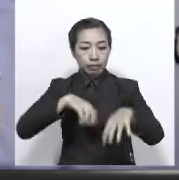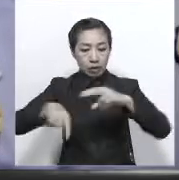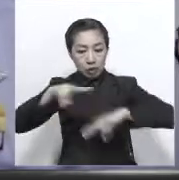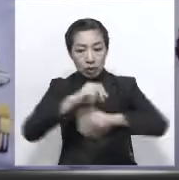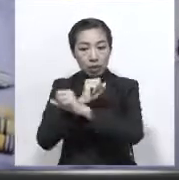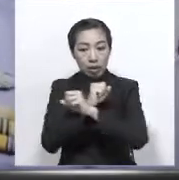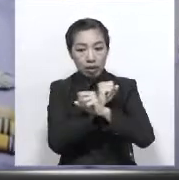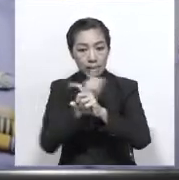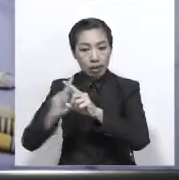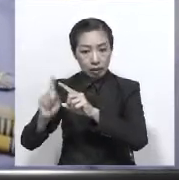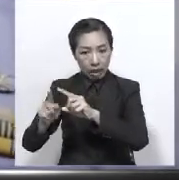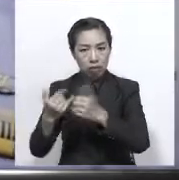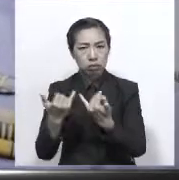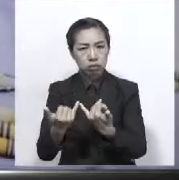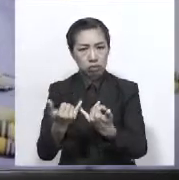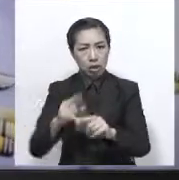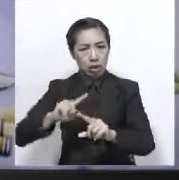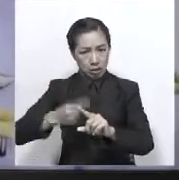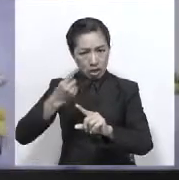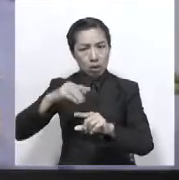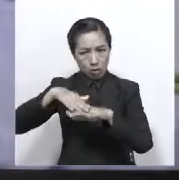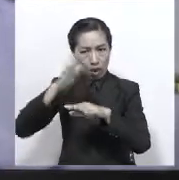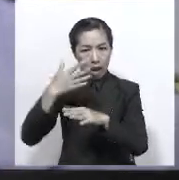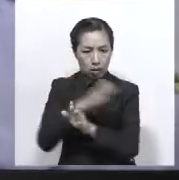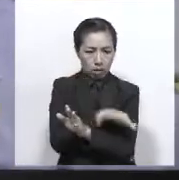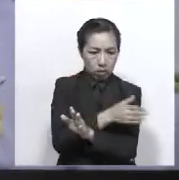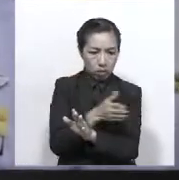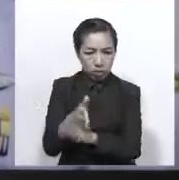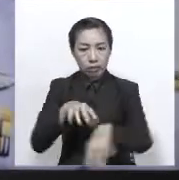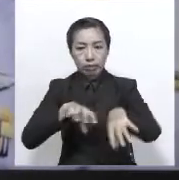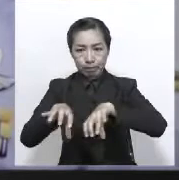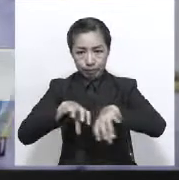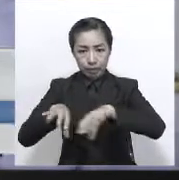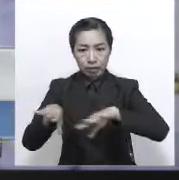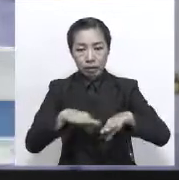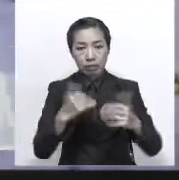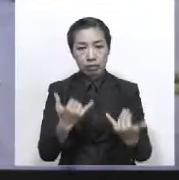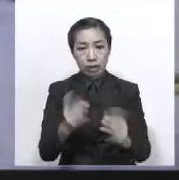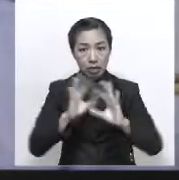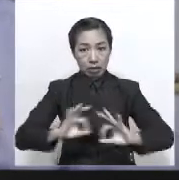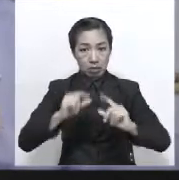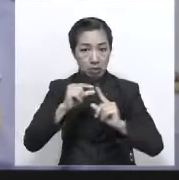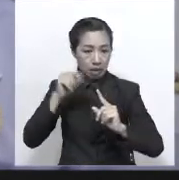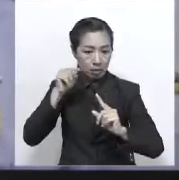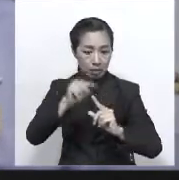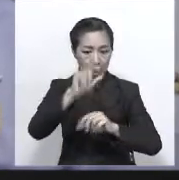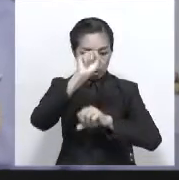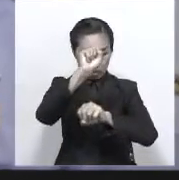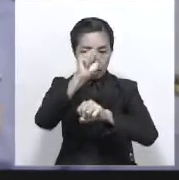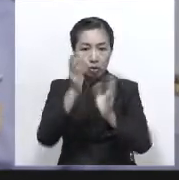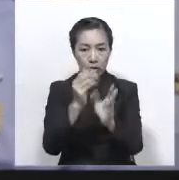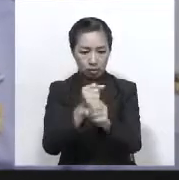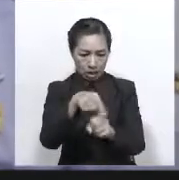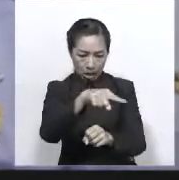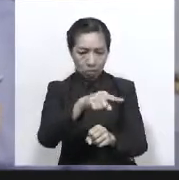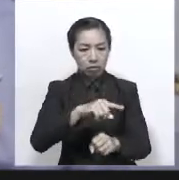างทางน้ำเนี่ยมาเป็นเวลาประมาณเดือนกว่าแล้วนะฮะโดยเฉพาะอย่างยิ่งเนี่ยเราได้ออกคำสั่งให้เจ้าที่เนี่ยออกตรว